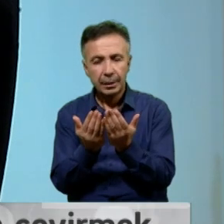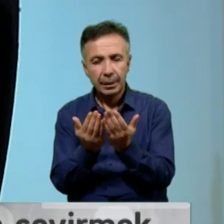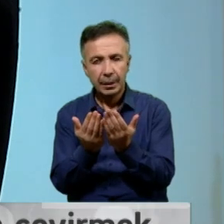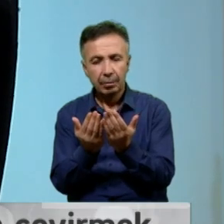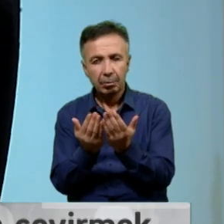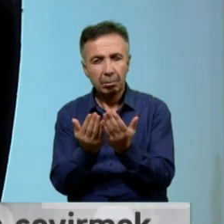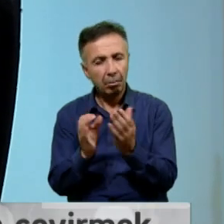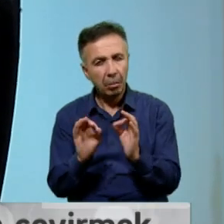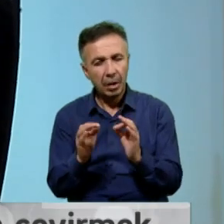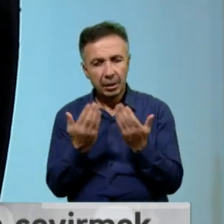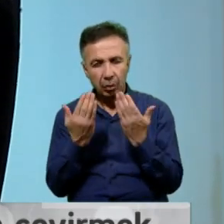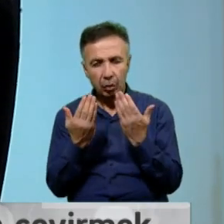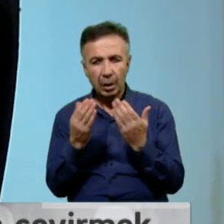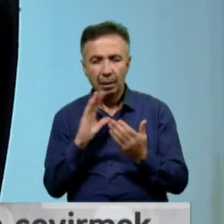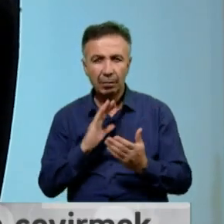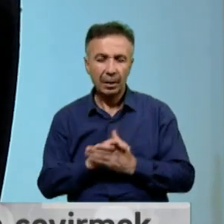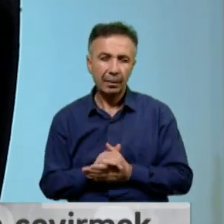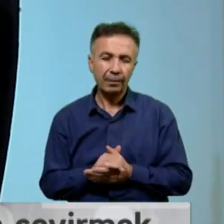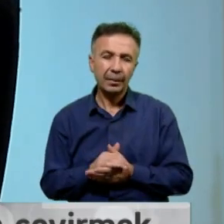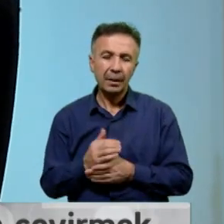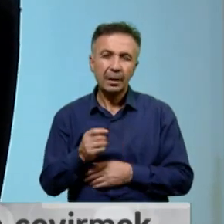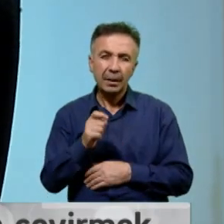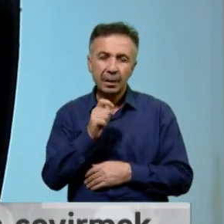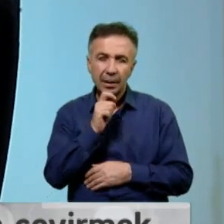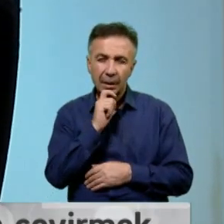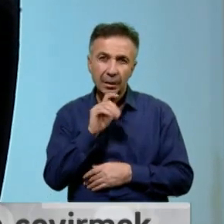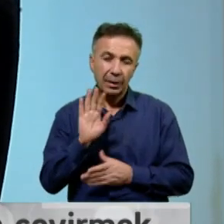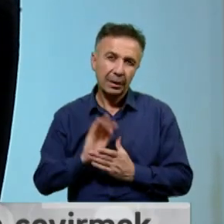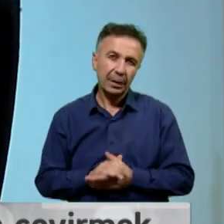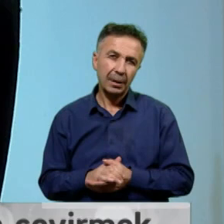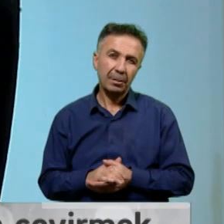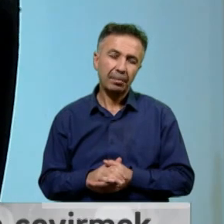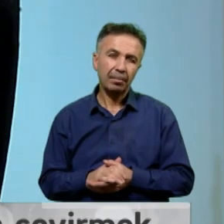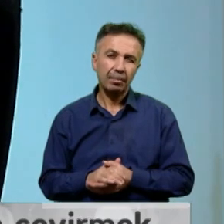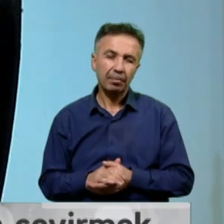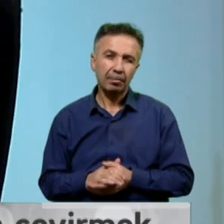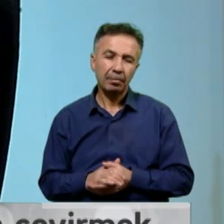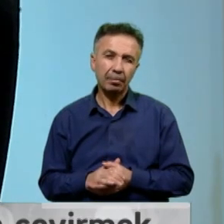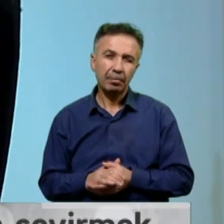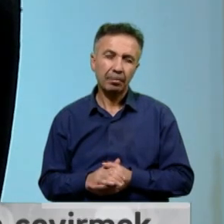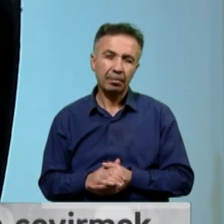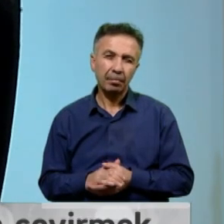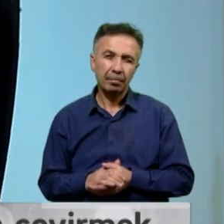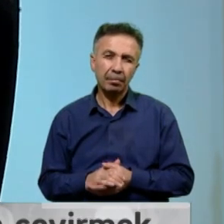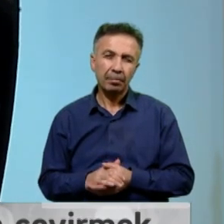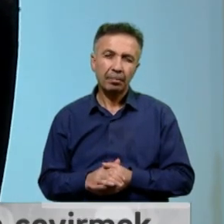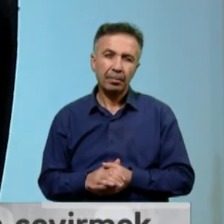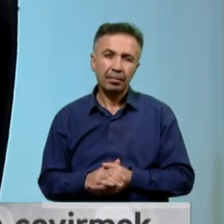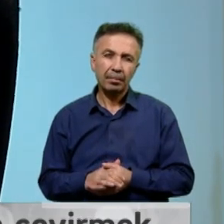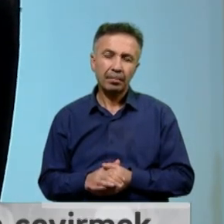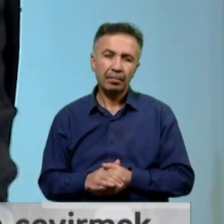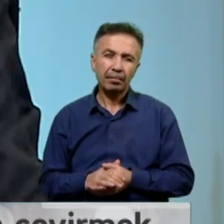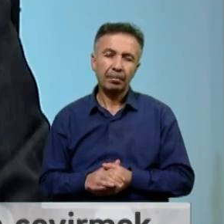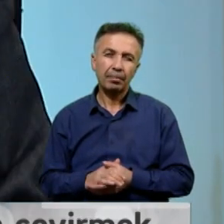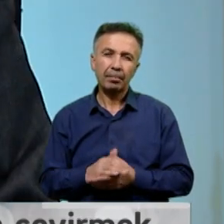var. Yanlış diyemeyiz. Bazıları illa böyle ne yapıyorlar?